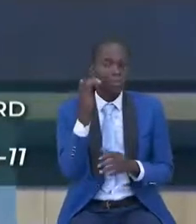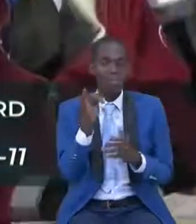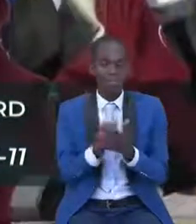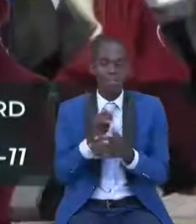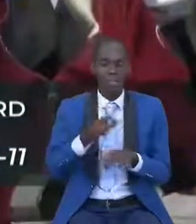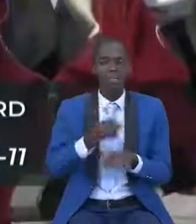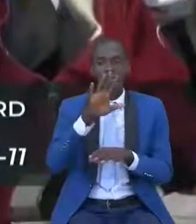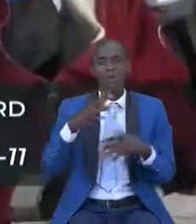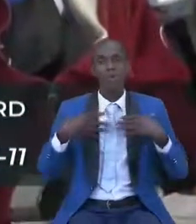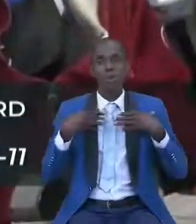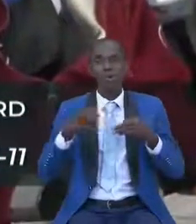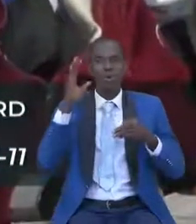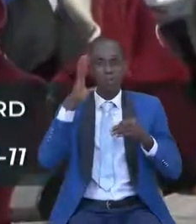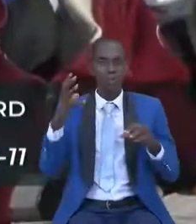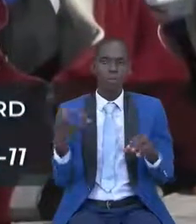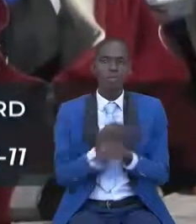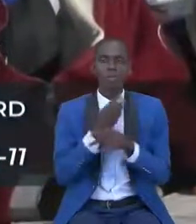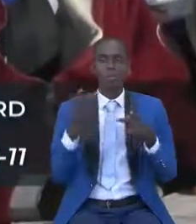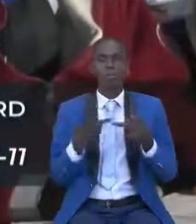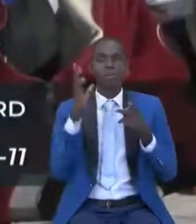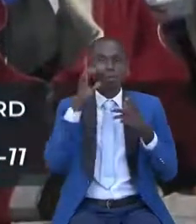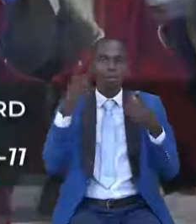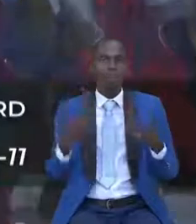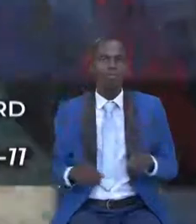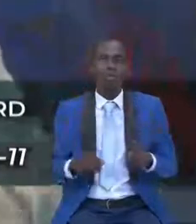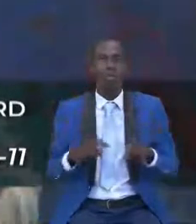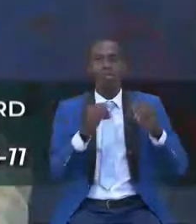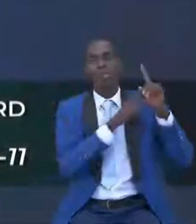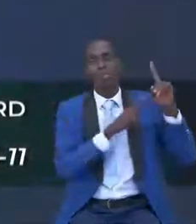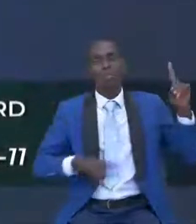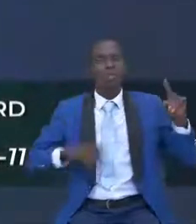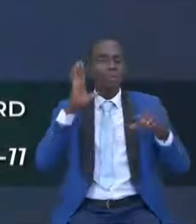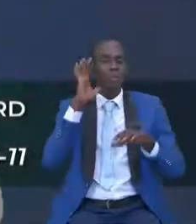que tu entends ce moment, ta guérison aura lieu.